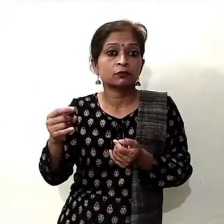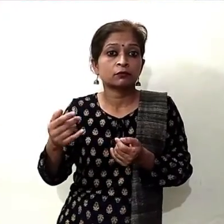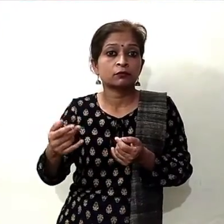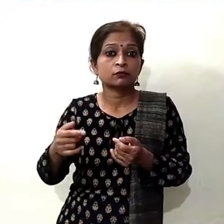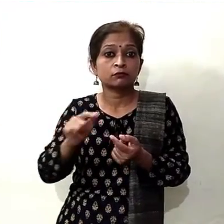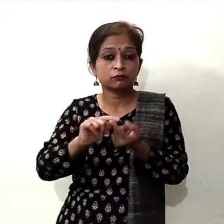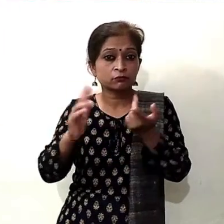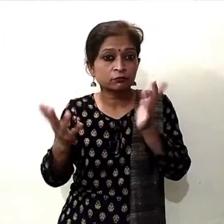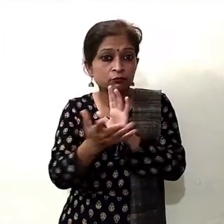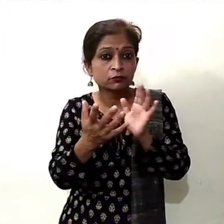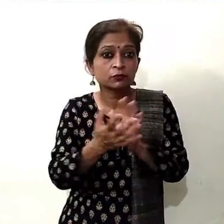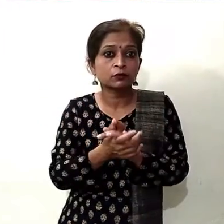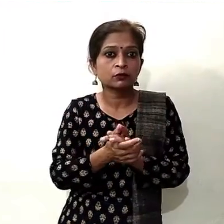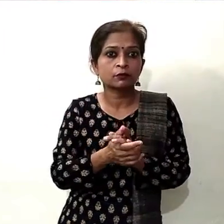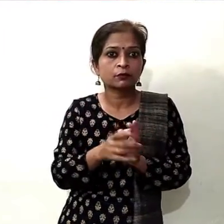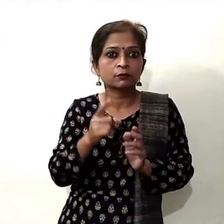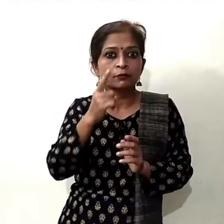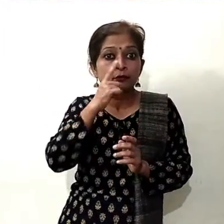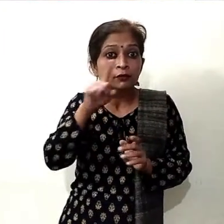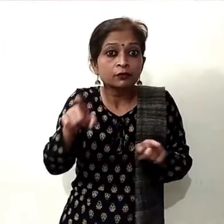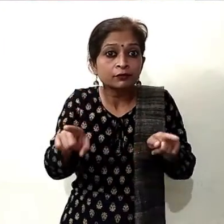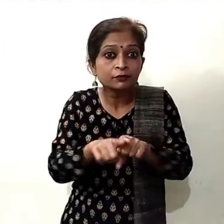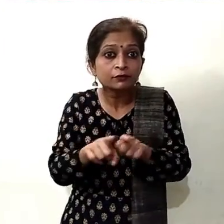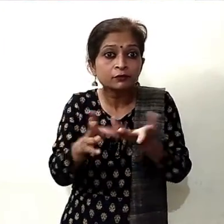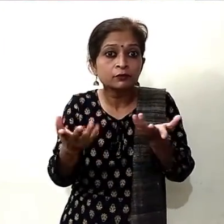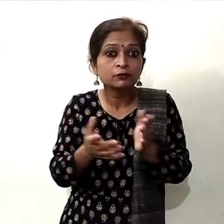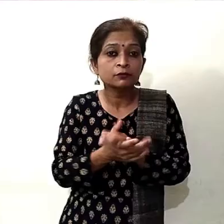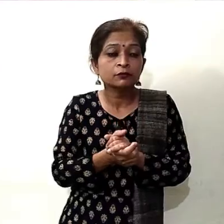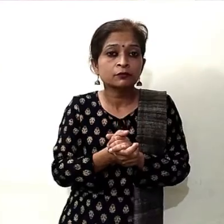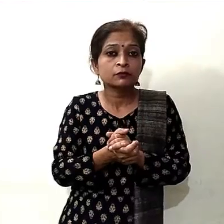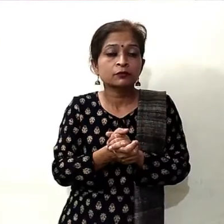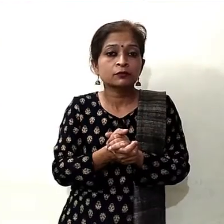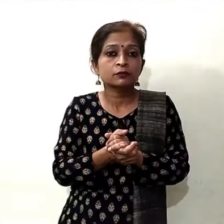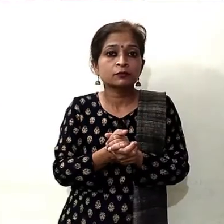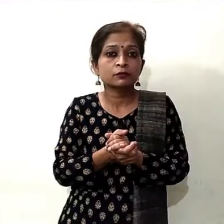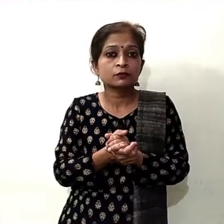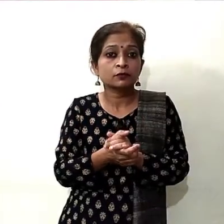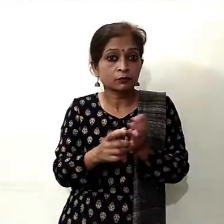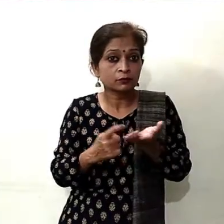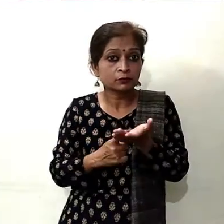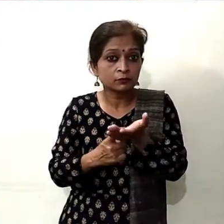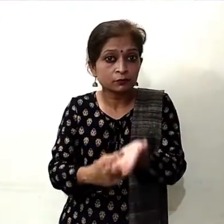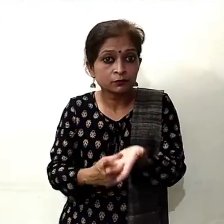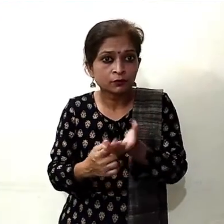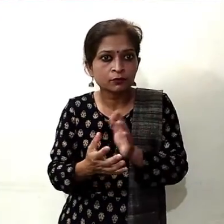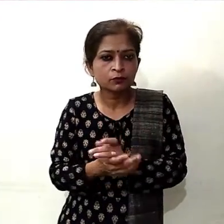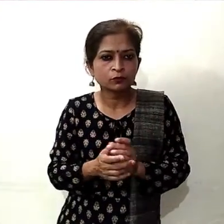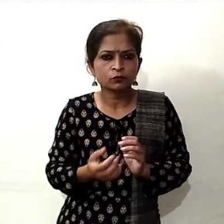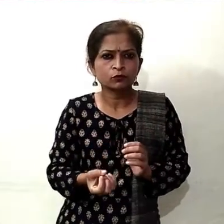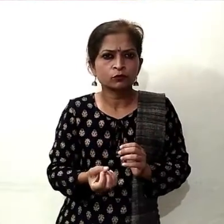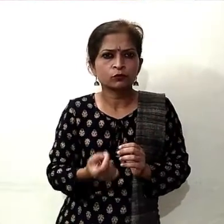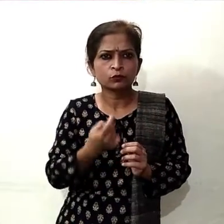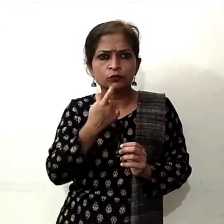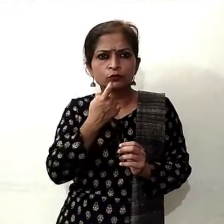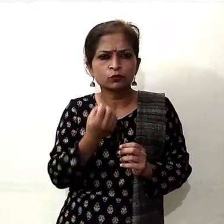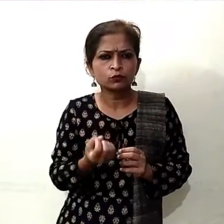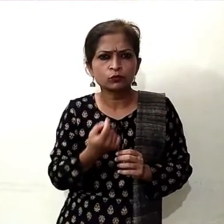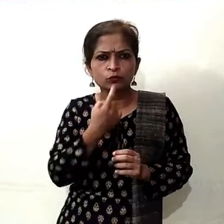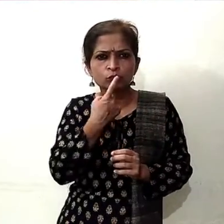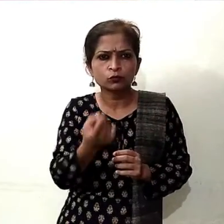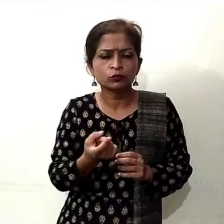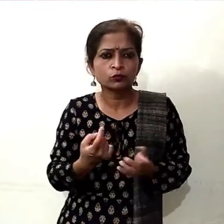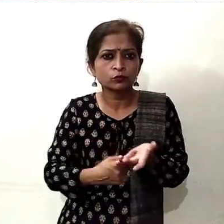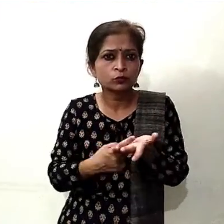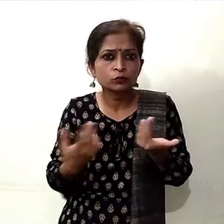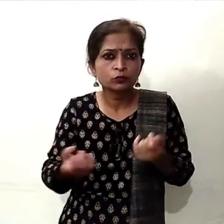धरा, जो कि हमारी माता है ना, माता त्वम पुत्रो हम पृथिव्या, बोलते ना सुबह उठकर कि तू माँ है, मैं पुत्र